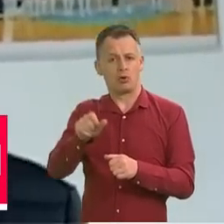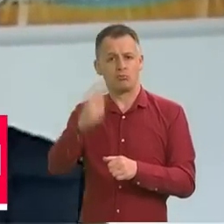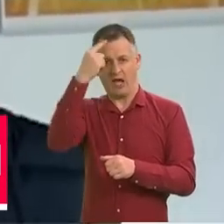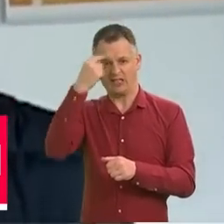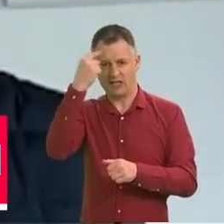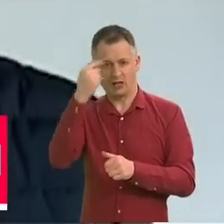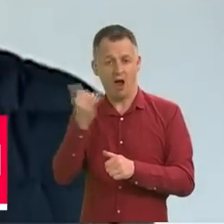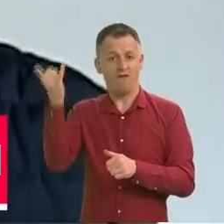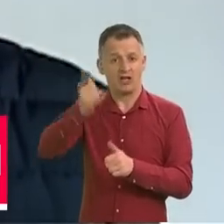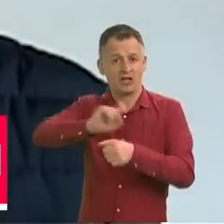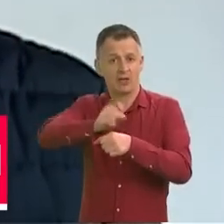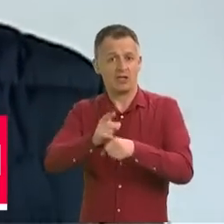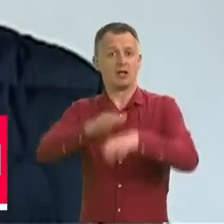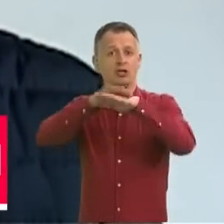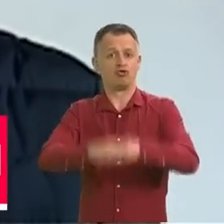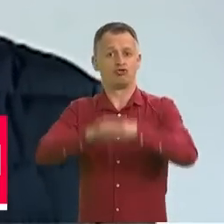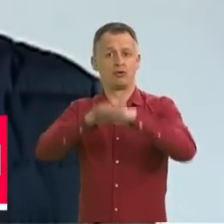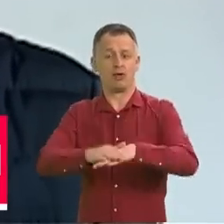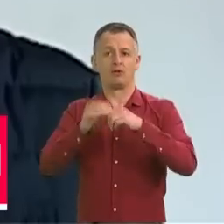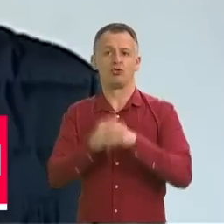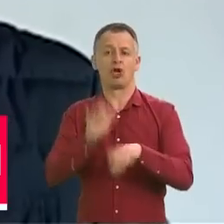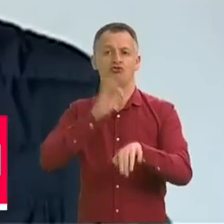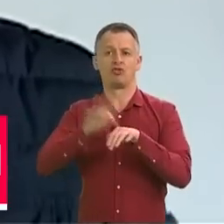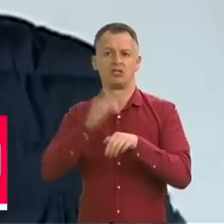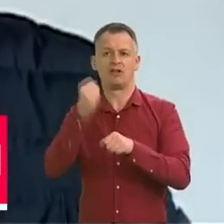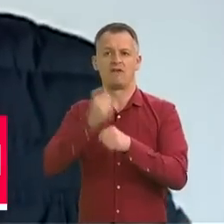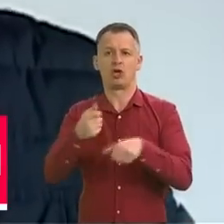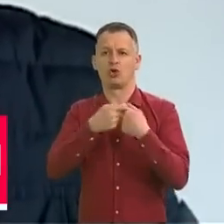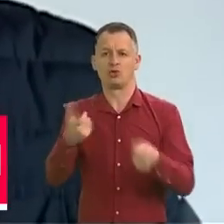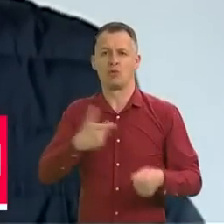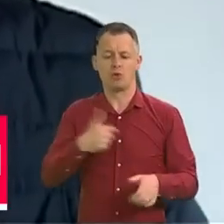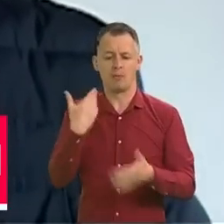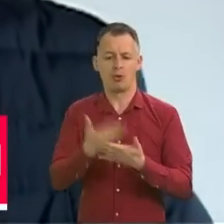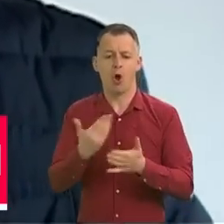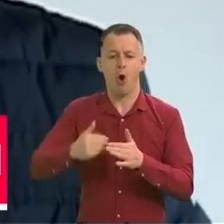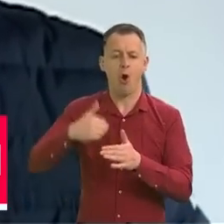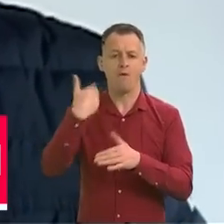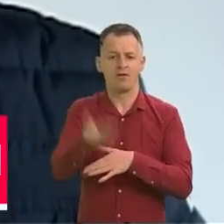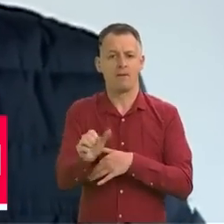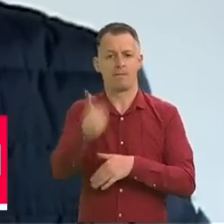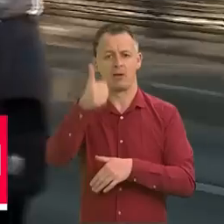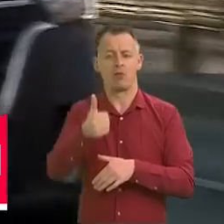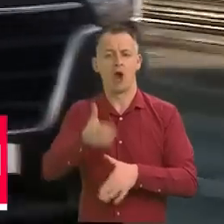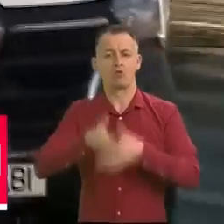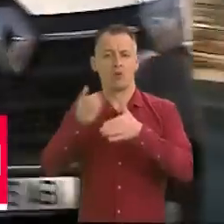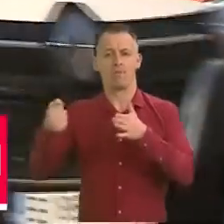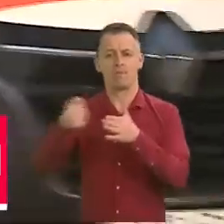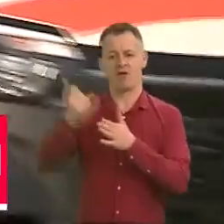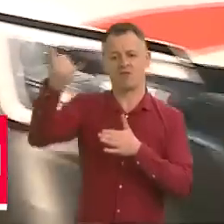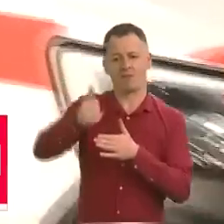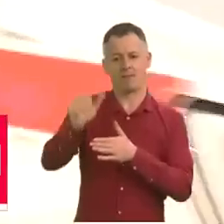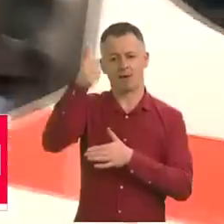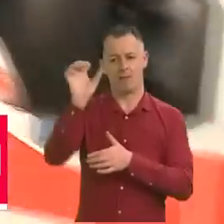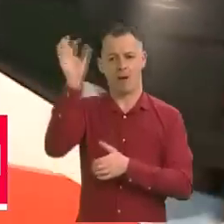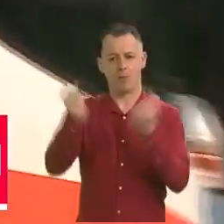imediat cu manevră de resuscitare și a încercat să facă tot posibil pentru a acorda primul ajutor până la sosirea ambulanței. După câteva zeci de